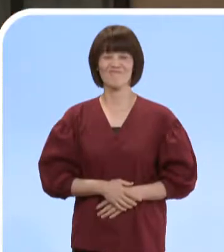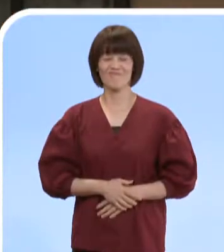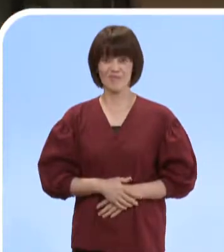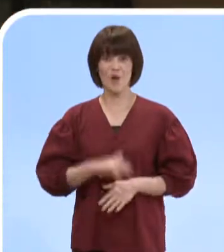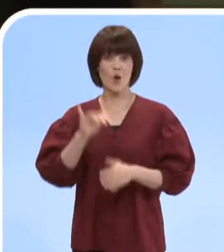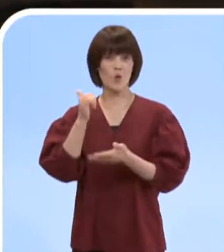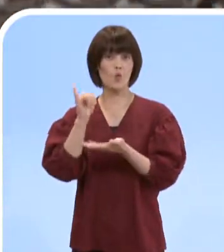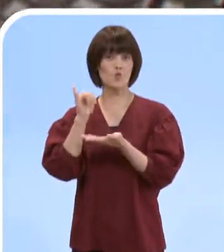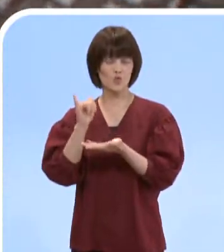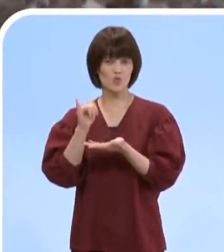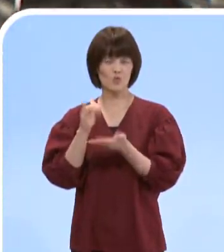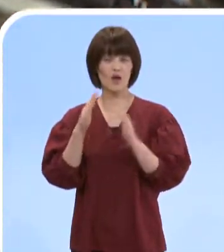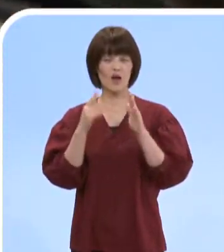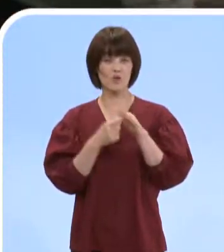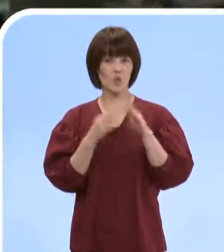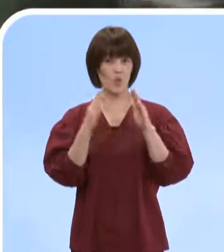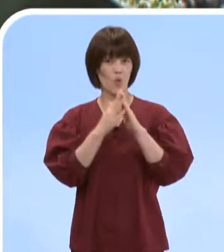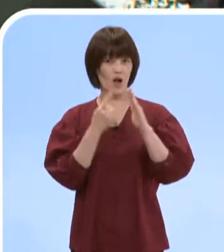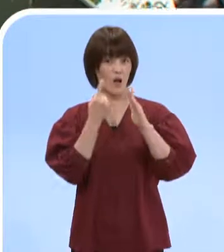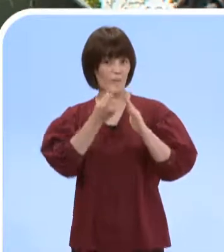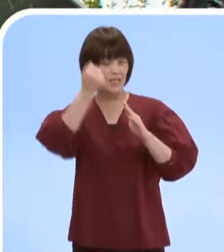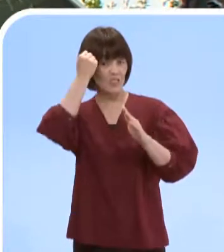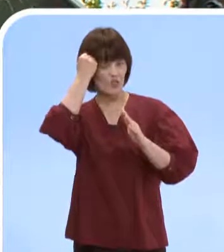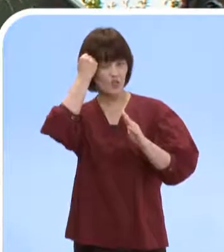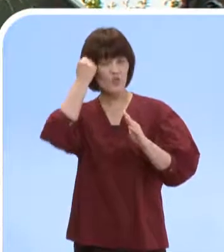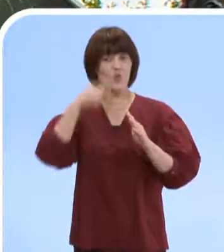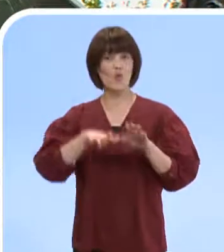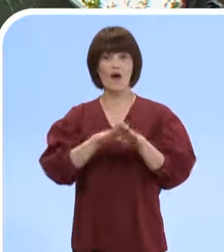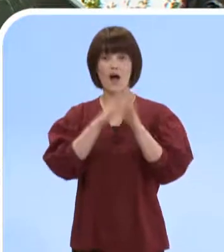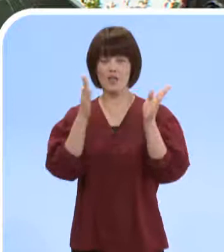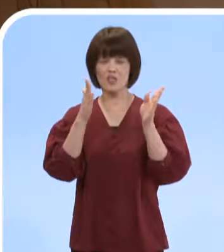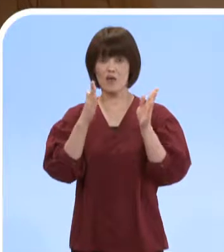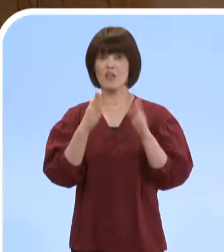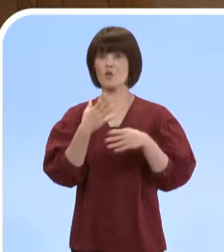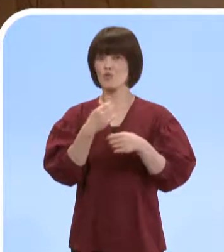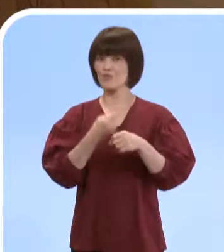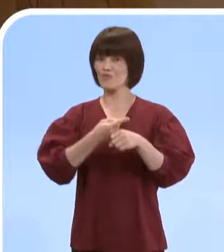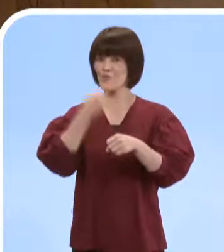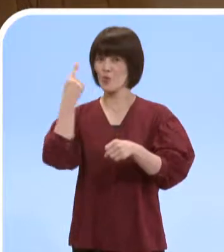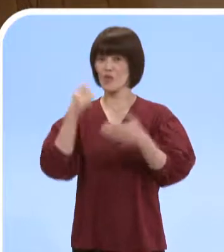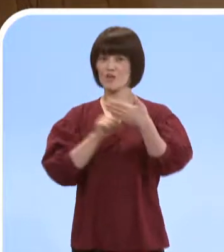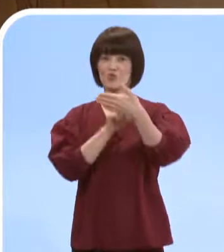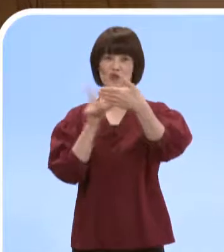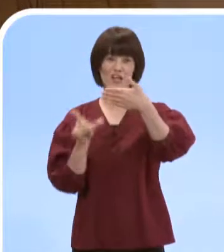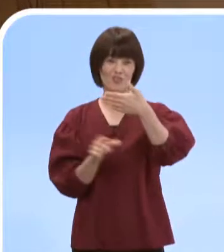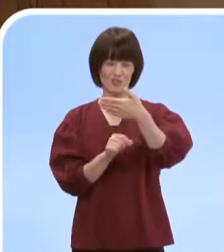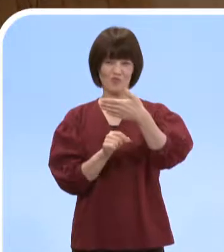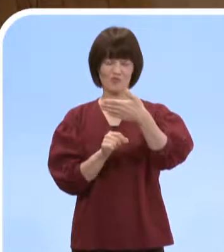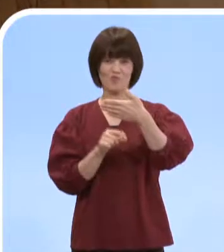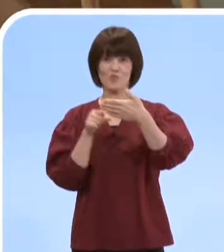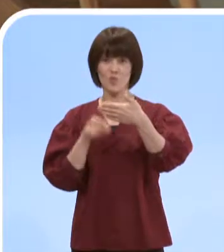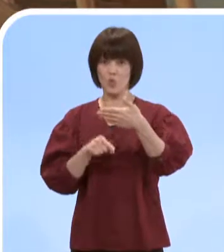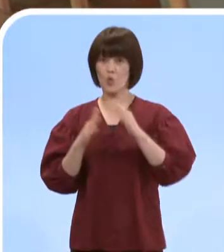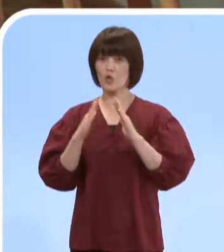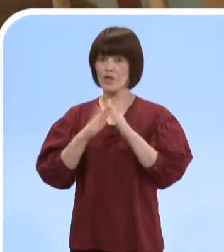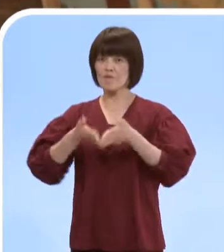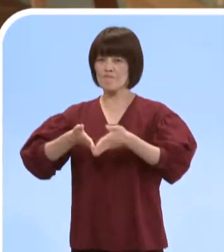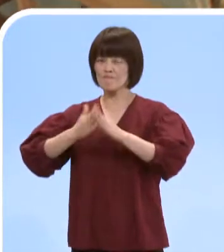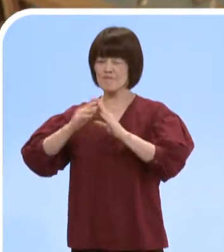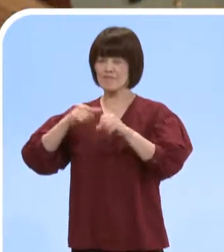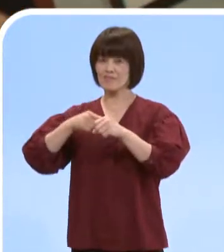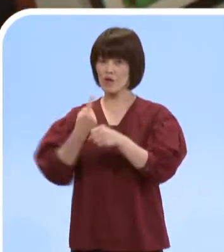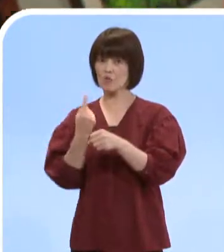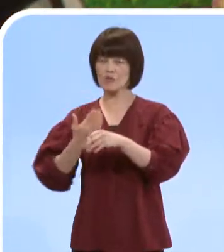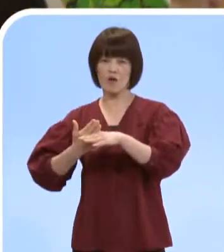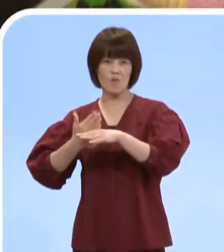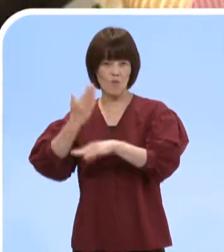高橋さん夫妻が農家民宿三ツ山の里を始めたのは去年9月。築100年を超える